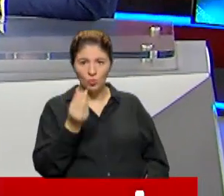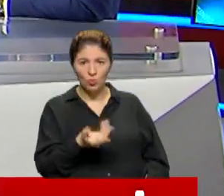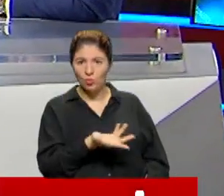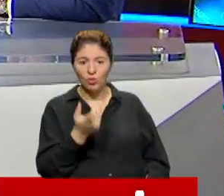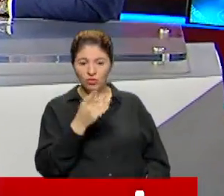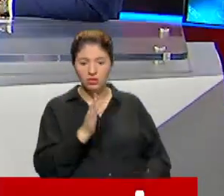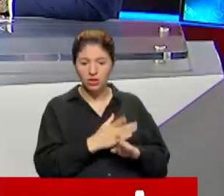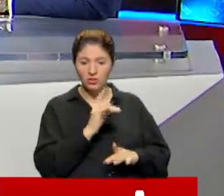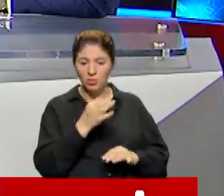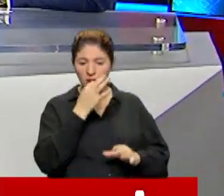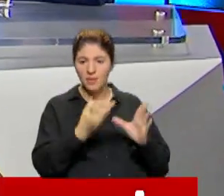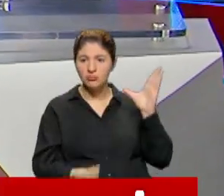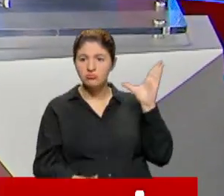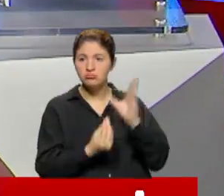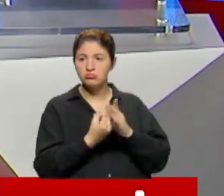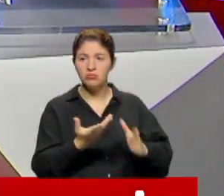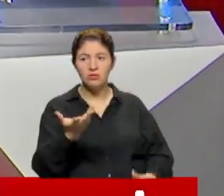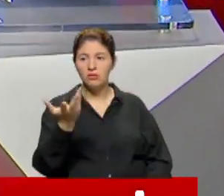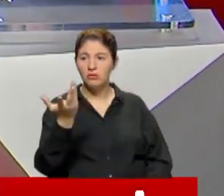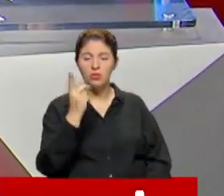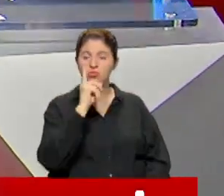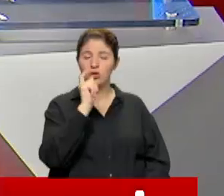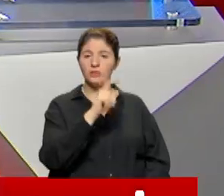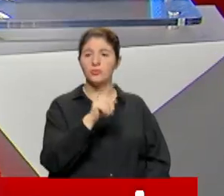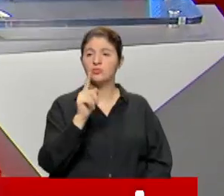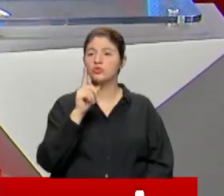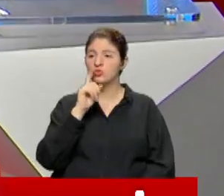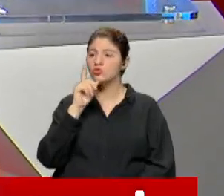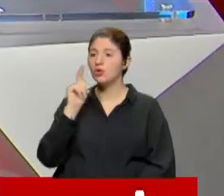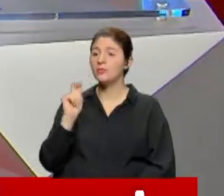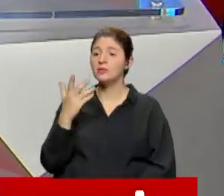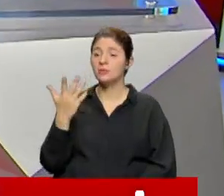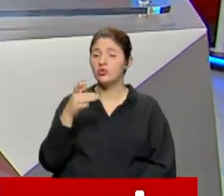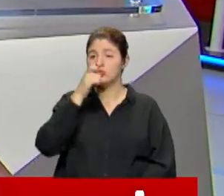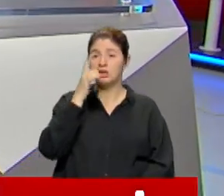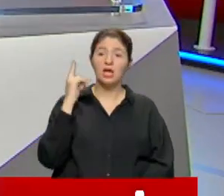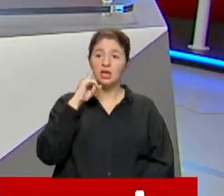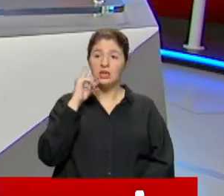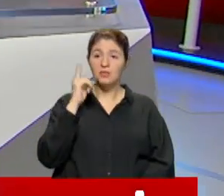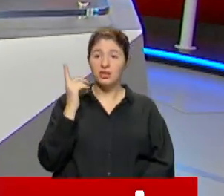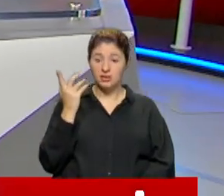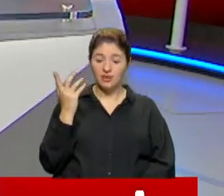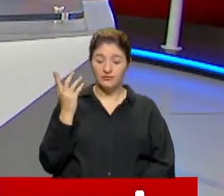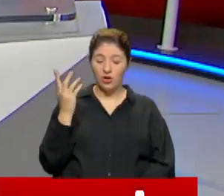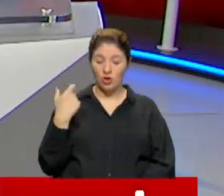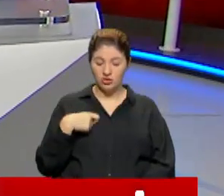Neden böyle bir haber çıkıyor diye bu soruyu sordu ya bu sorunun sorulması bile Türkiye'nin itibarı açısından ve özellikle uluslararası